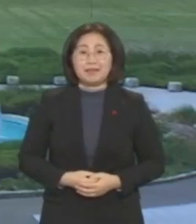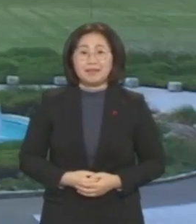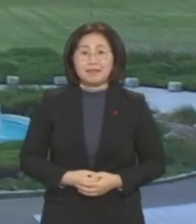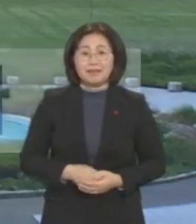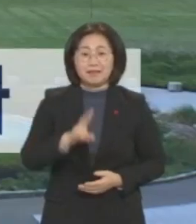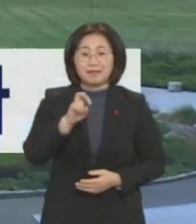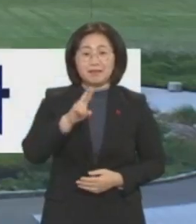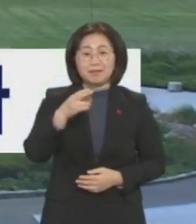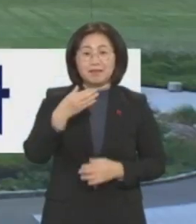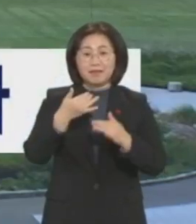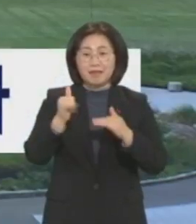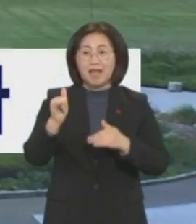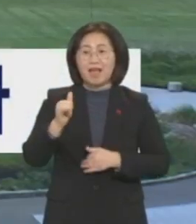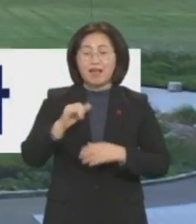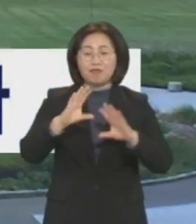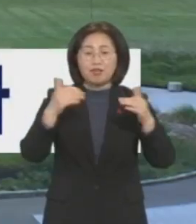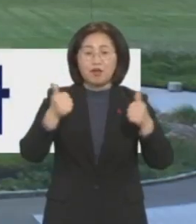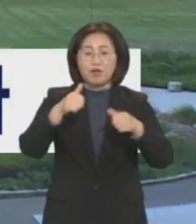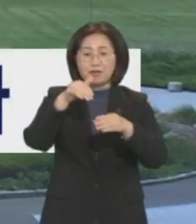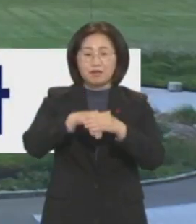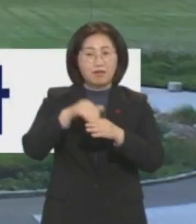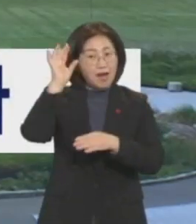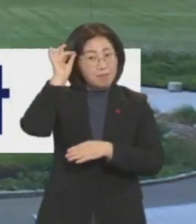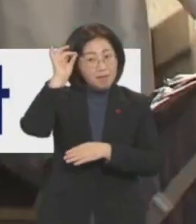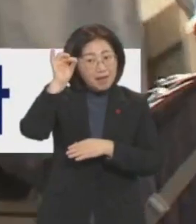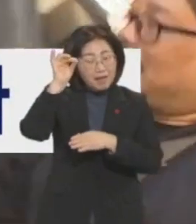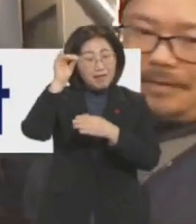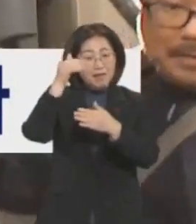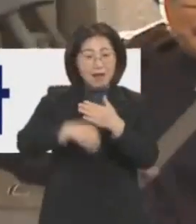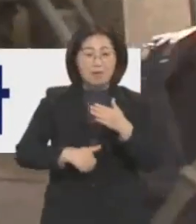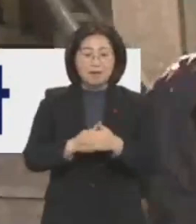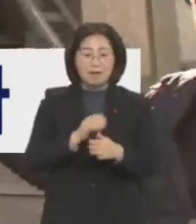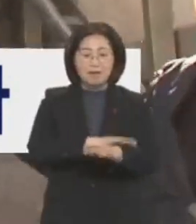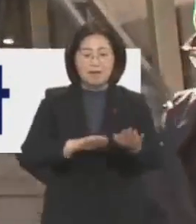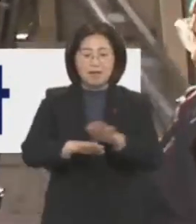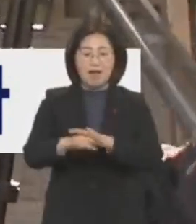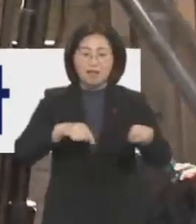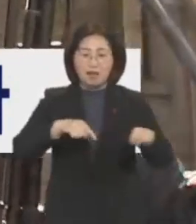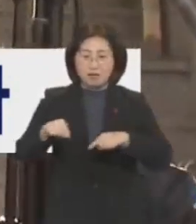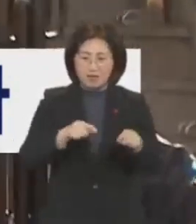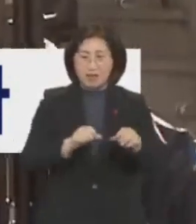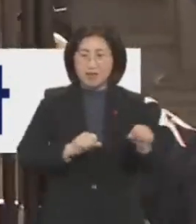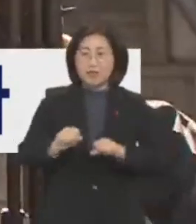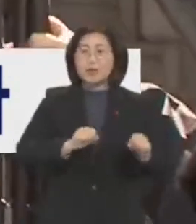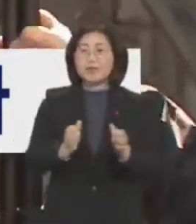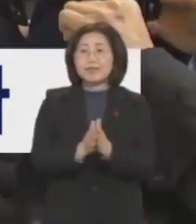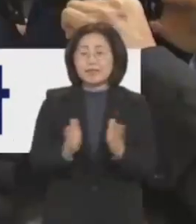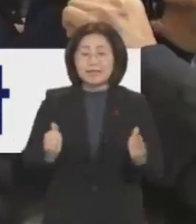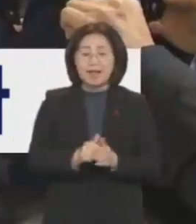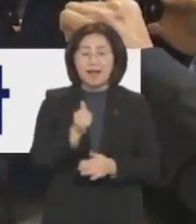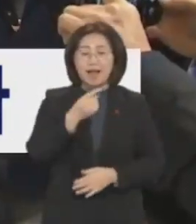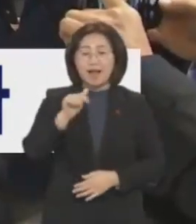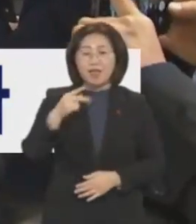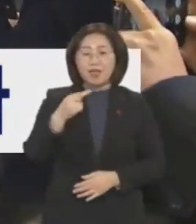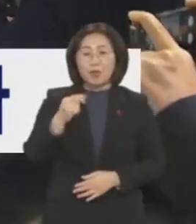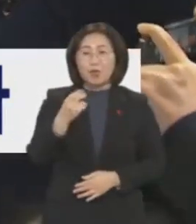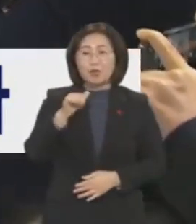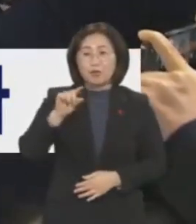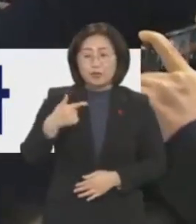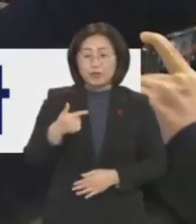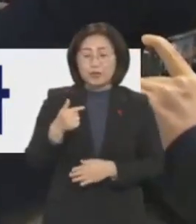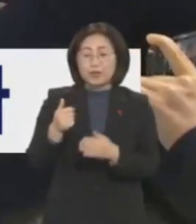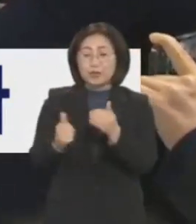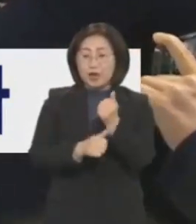제 22대 총선이 백일 앞으로 다가오면서 여야 정치권의 움직임이 빨라지고 있습니다 한동훈 국민의인 비상대책